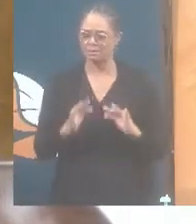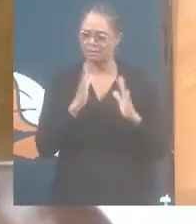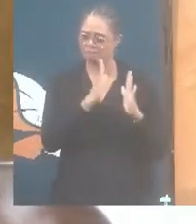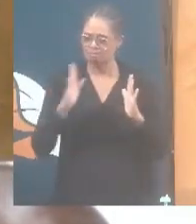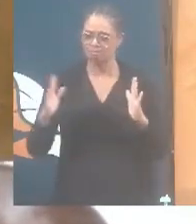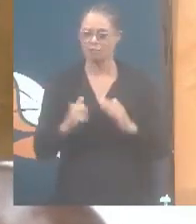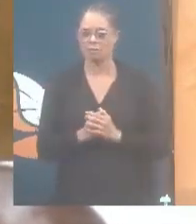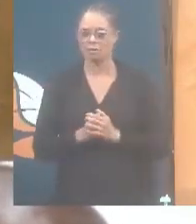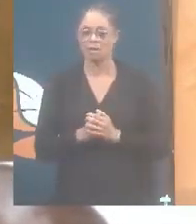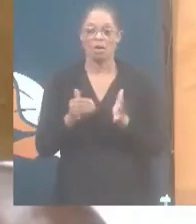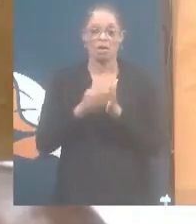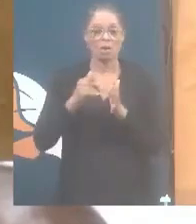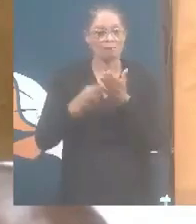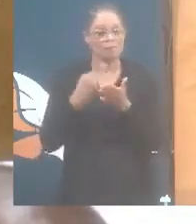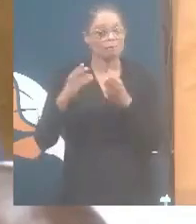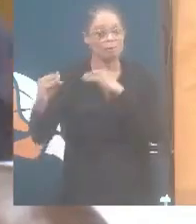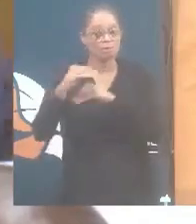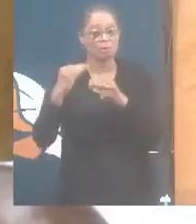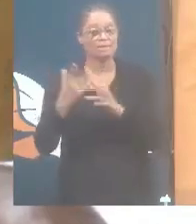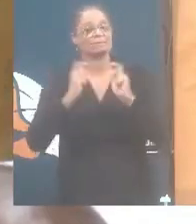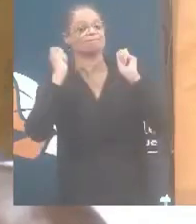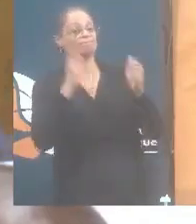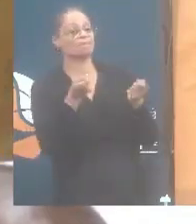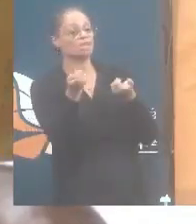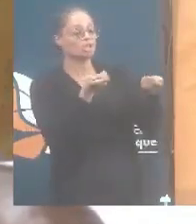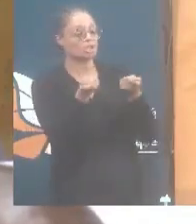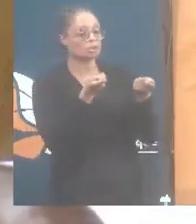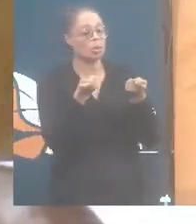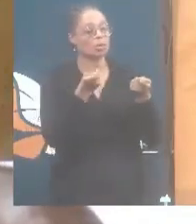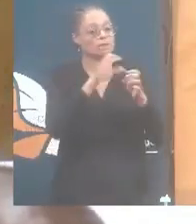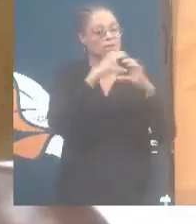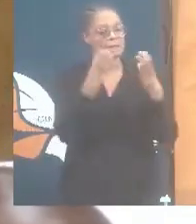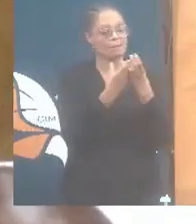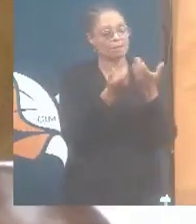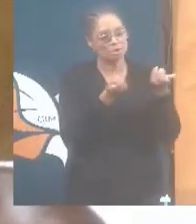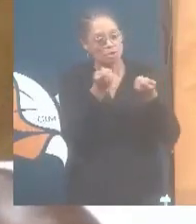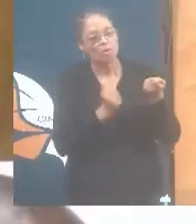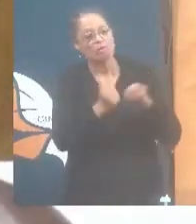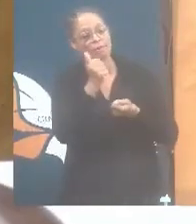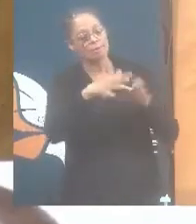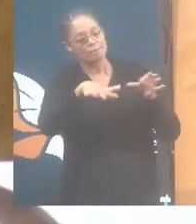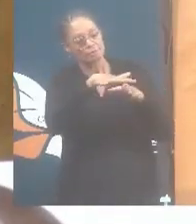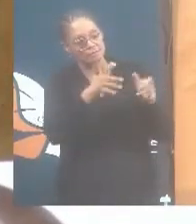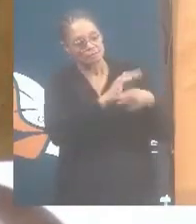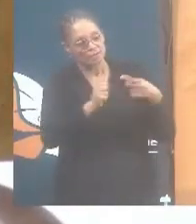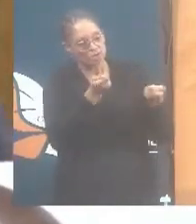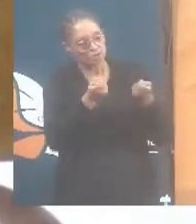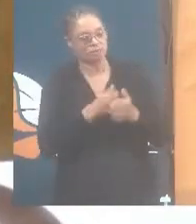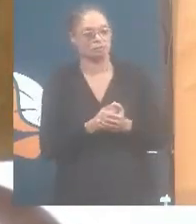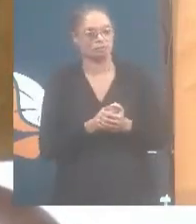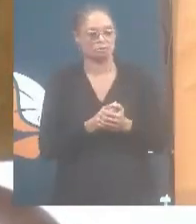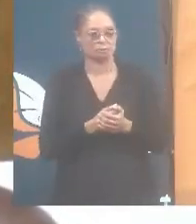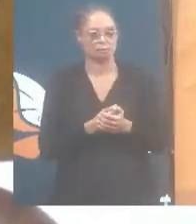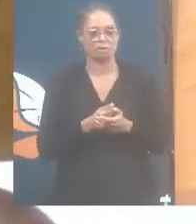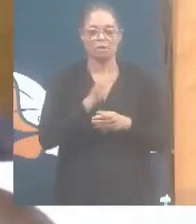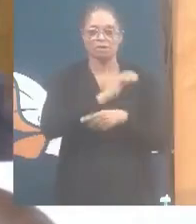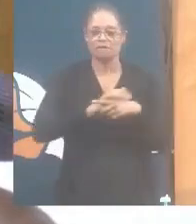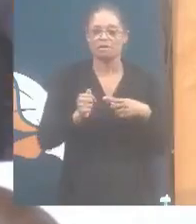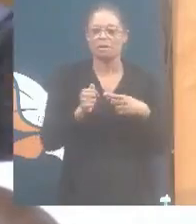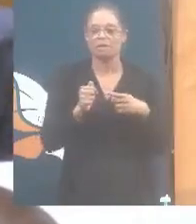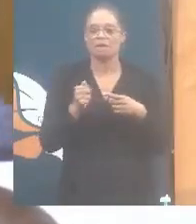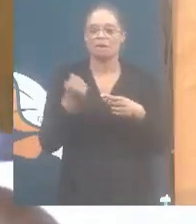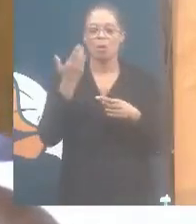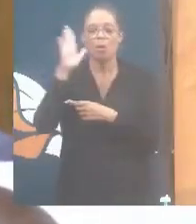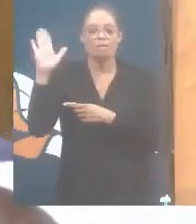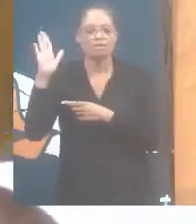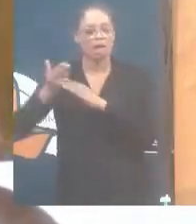encore, le peuple martiniquais vous a confié la gestion de la collectivité territoriale de Martinique. Donc pour réaliser ce que les autres n'ont